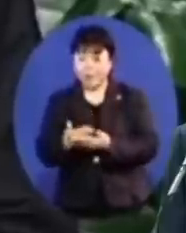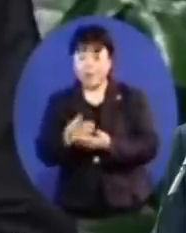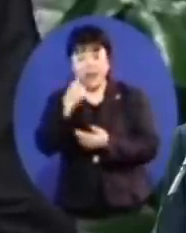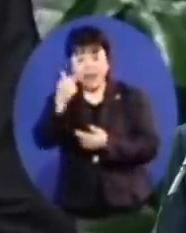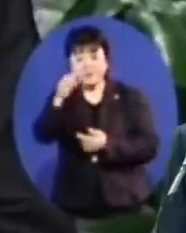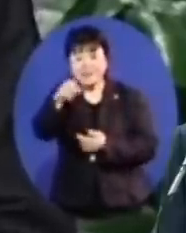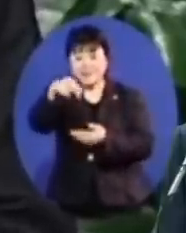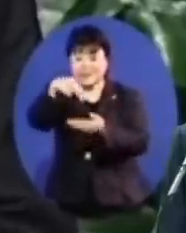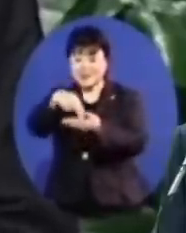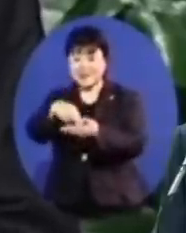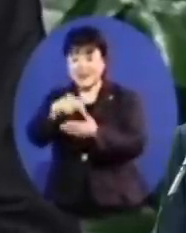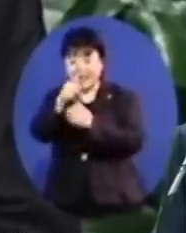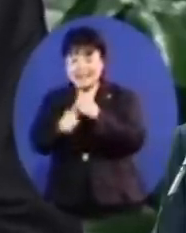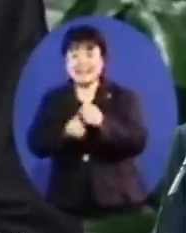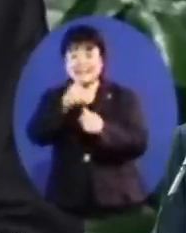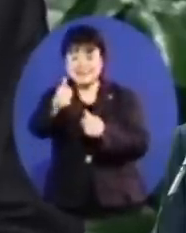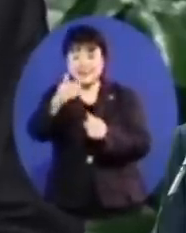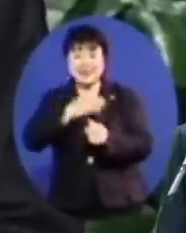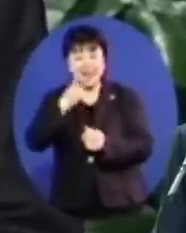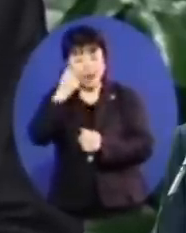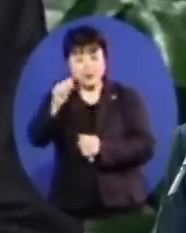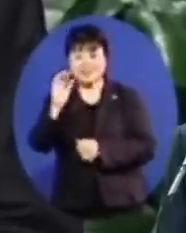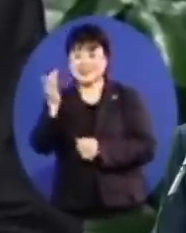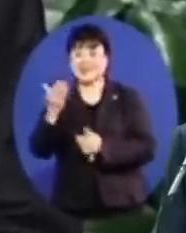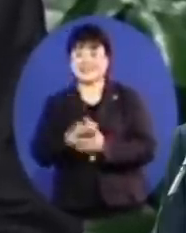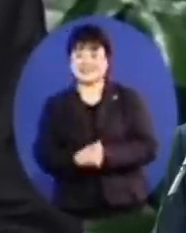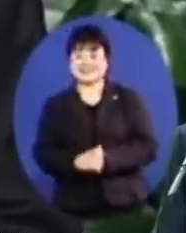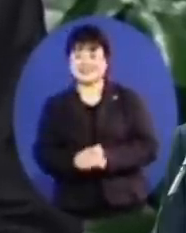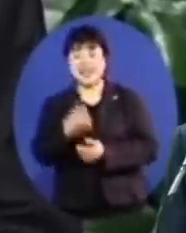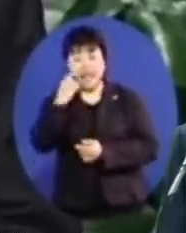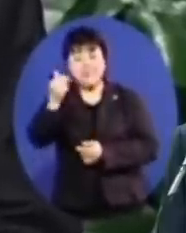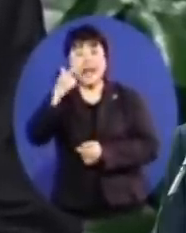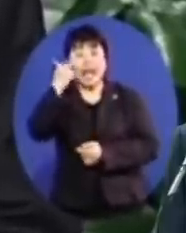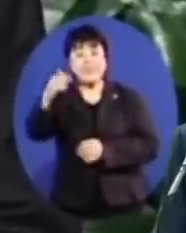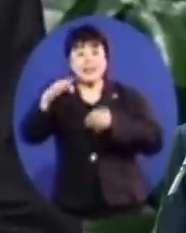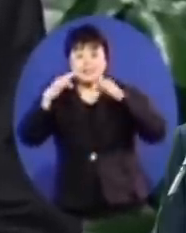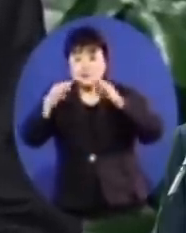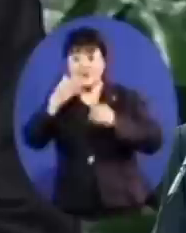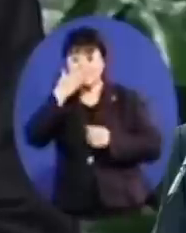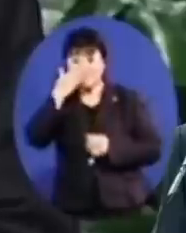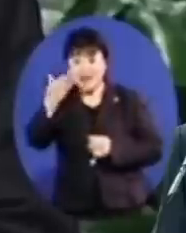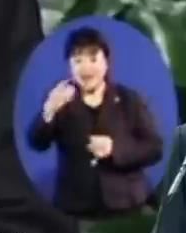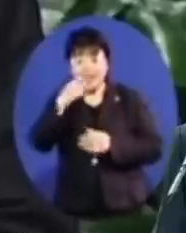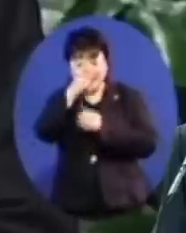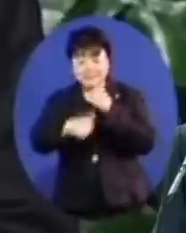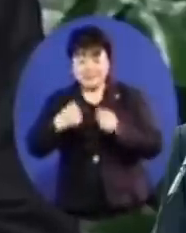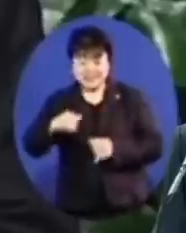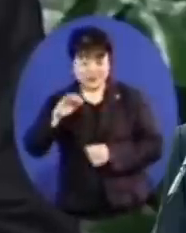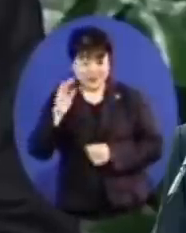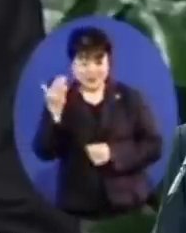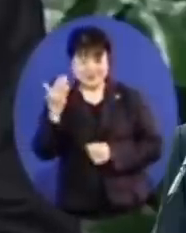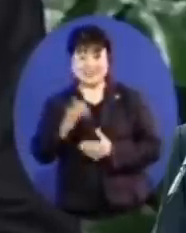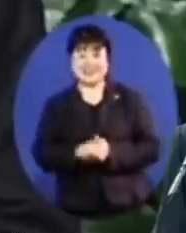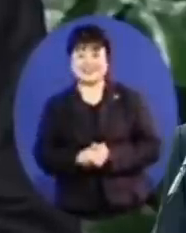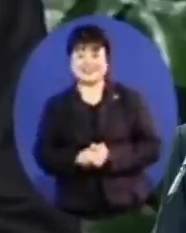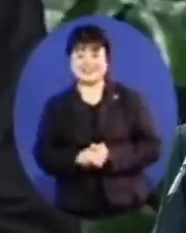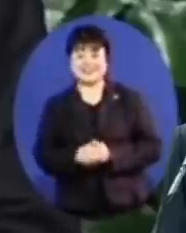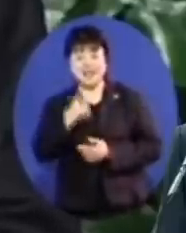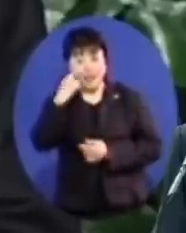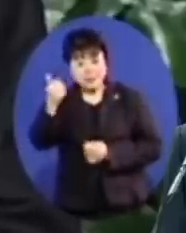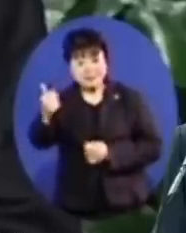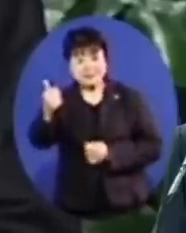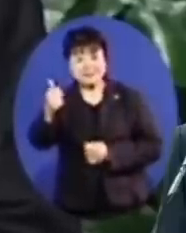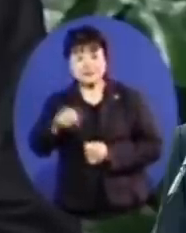아버지 앞에 나와서 하나님이 나의 아버지가 되어서 아바 아버지라고 부르게 되고 우리는 하나님의 자녀가 되는 것입니다.